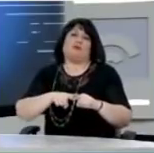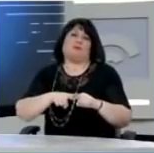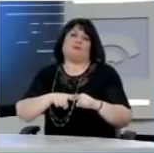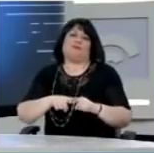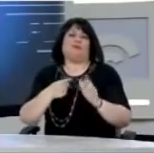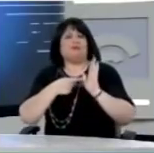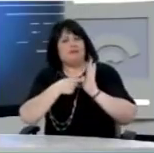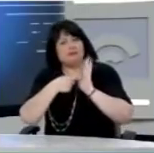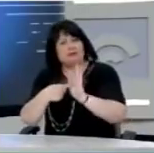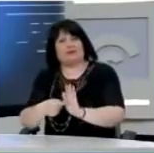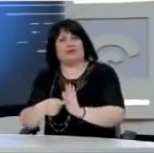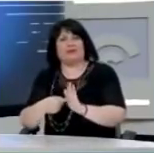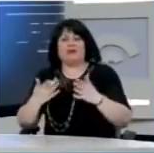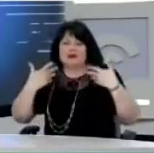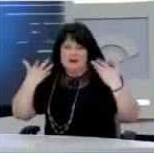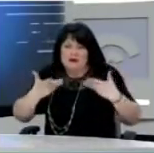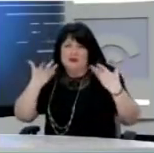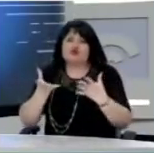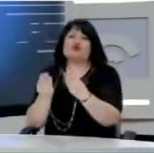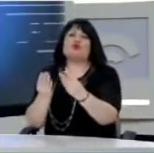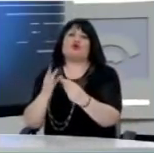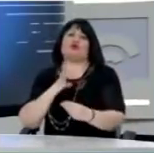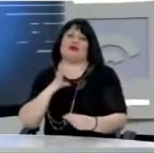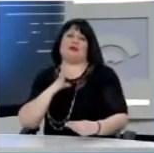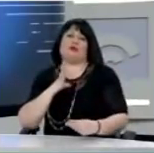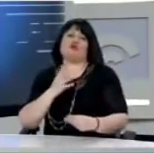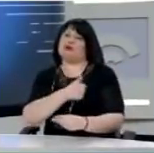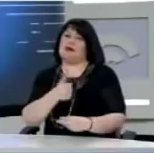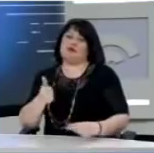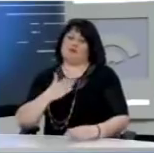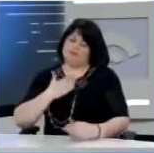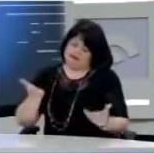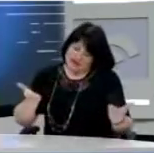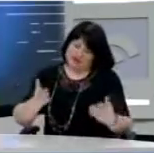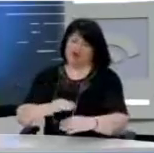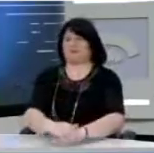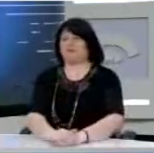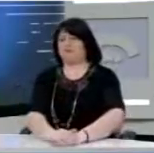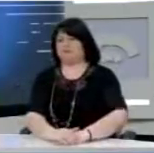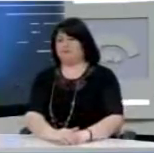δώσουμε την τελική μας αναφορά στους πολλούς και μόνο στους πολλούς. Σας ευχαριστώ.